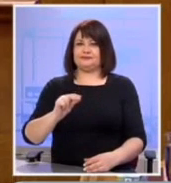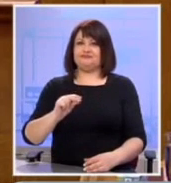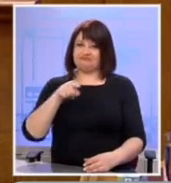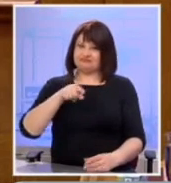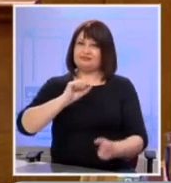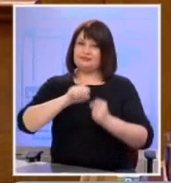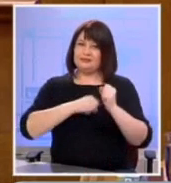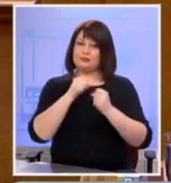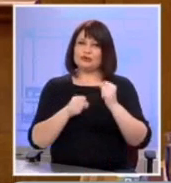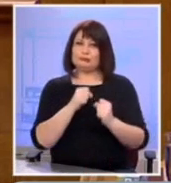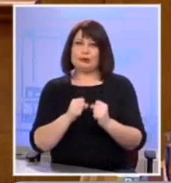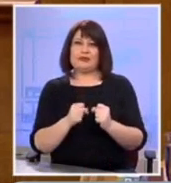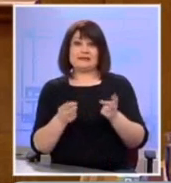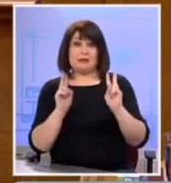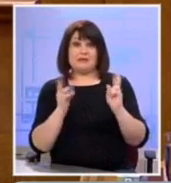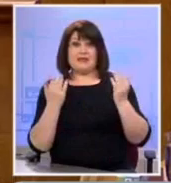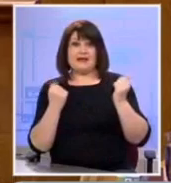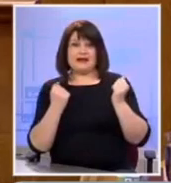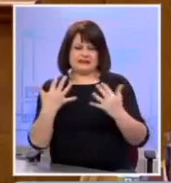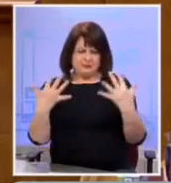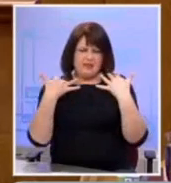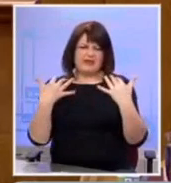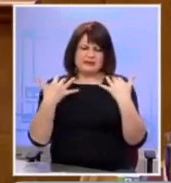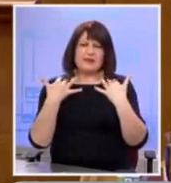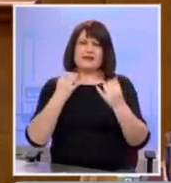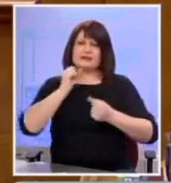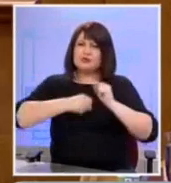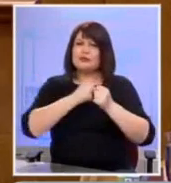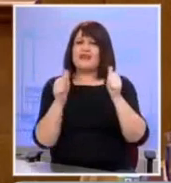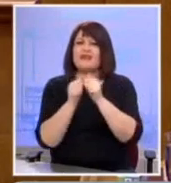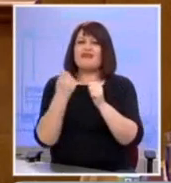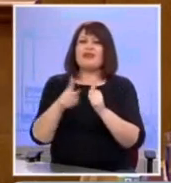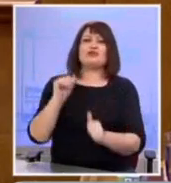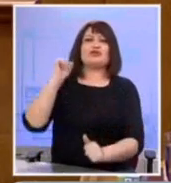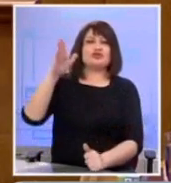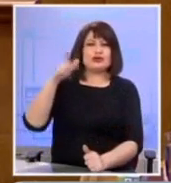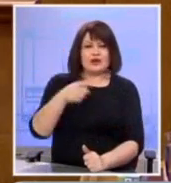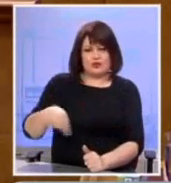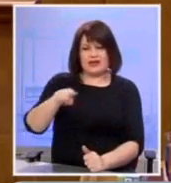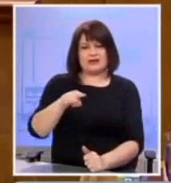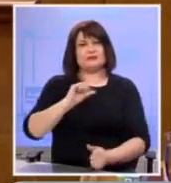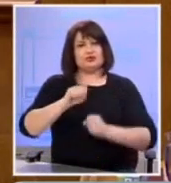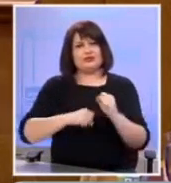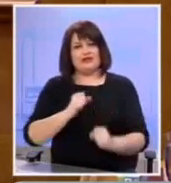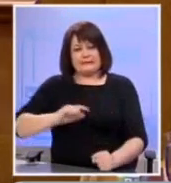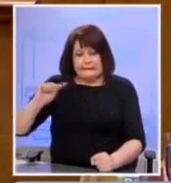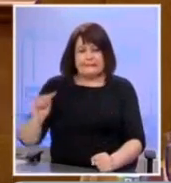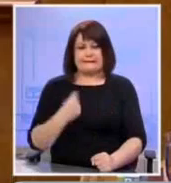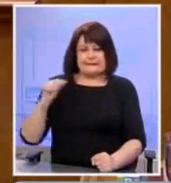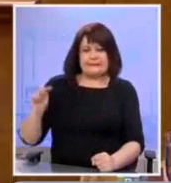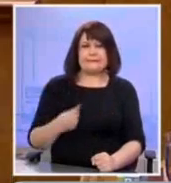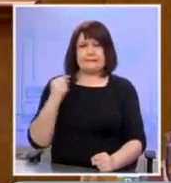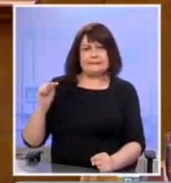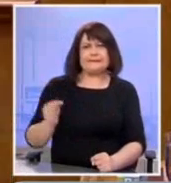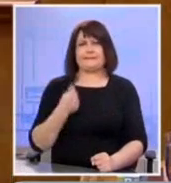αυτής της απέλπιδας επίθεσης που κάνουν και οι φίλοι σας στο εξωτερικό και εσείς. Είναι αυτή